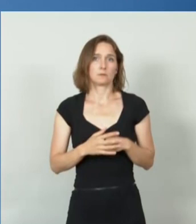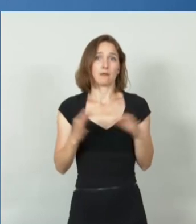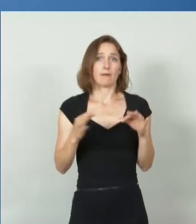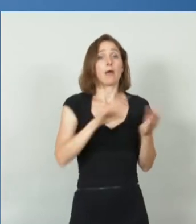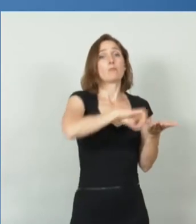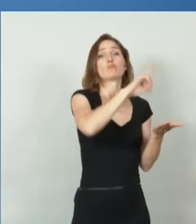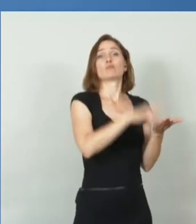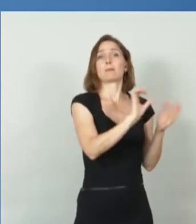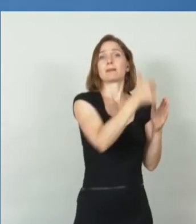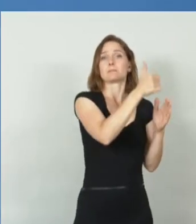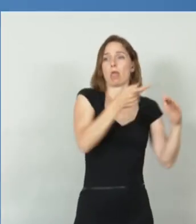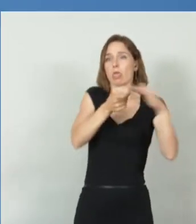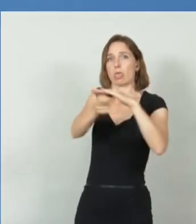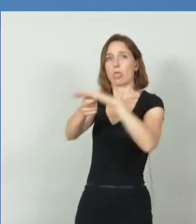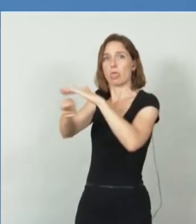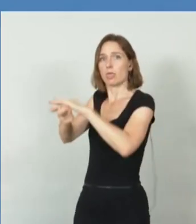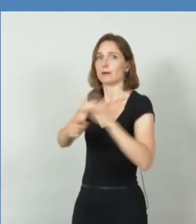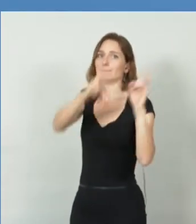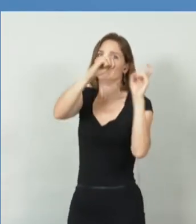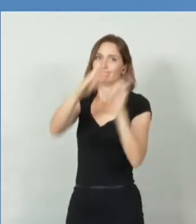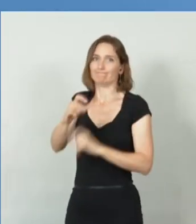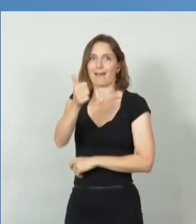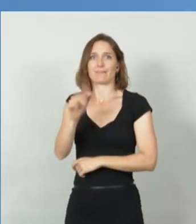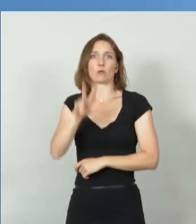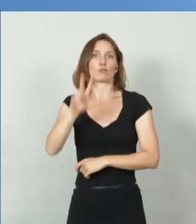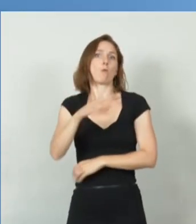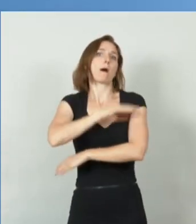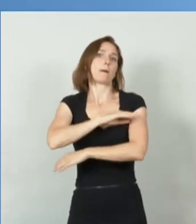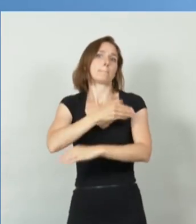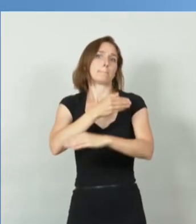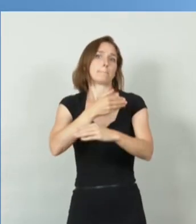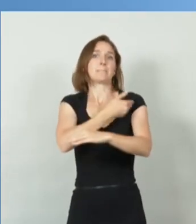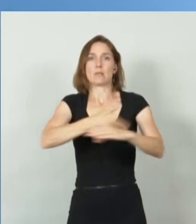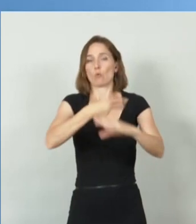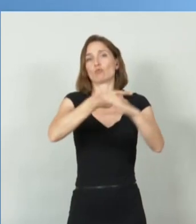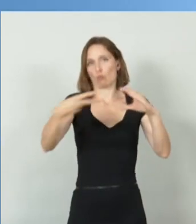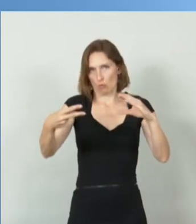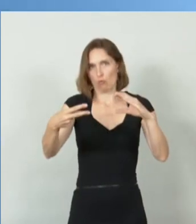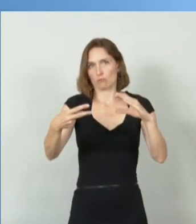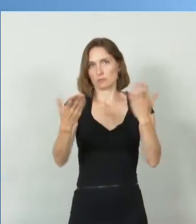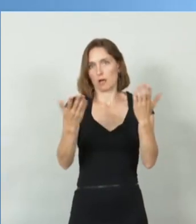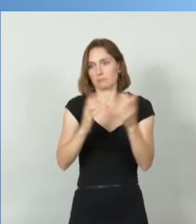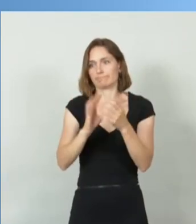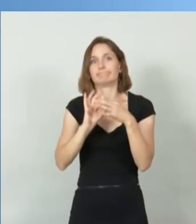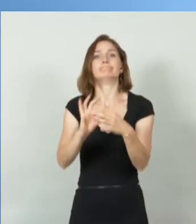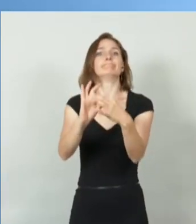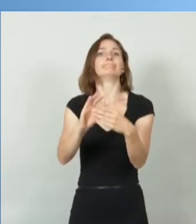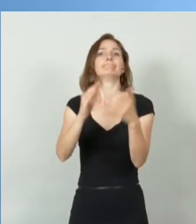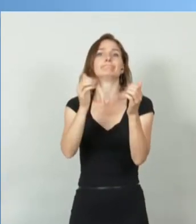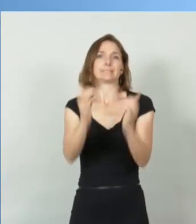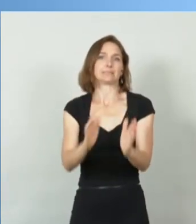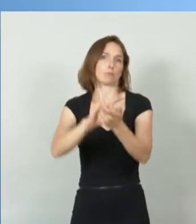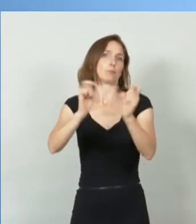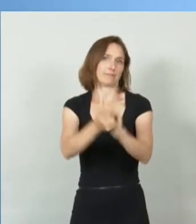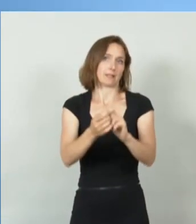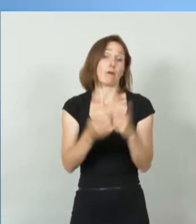vers budget annexes au total de 1 million 3 concerné donc par cette décision modificative voilà les éléments que je voulais indiquer